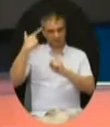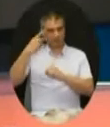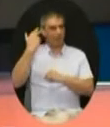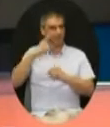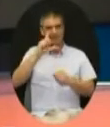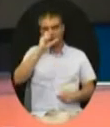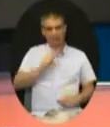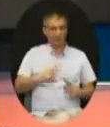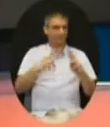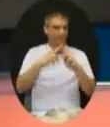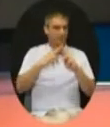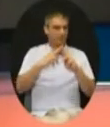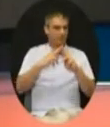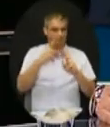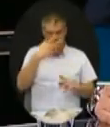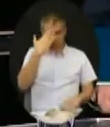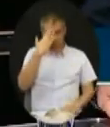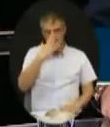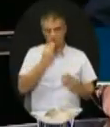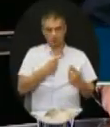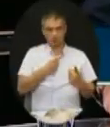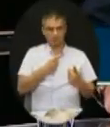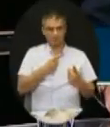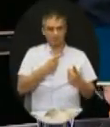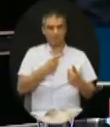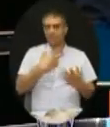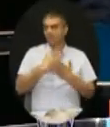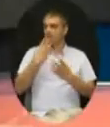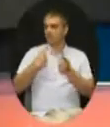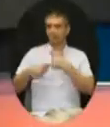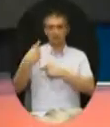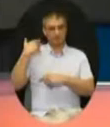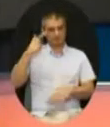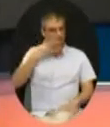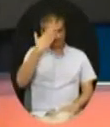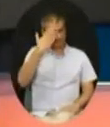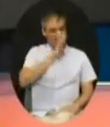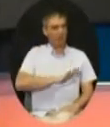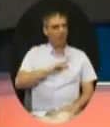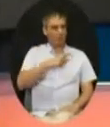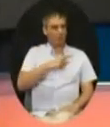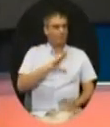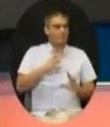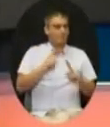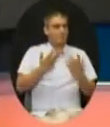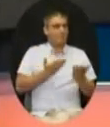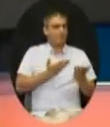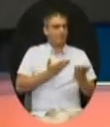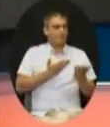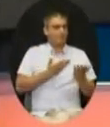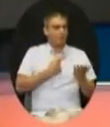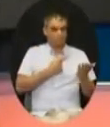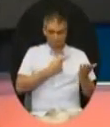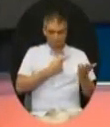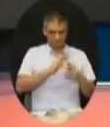באיטליה ובצרפת, אבל אתה מכיר טוב את ה... הייתי הרבה שנים גם בלונדון. אתה מכיר את אירופה... כן. מה קרה להם?